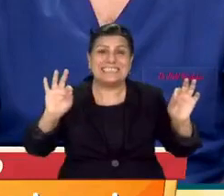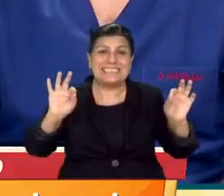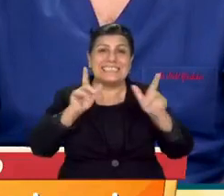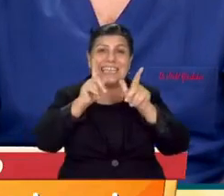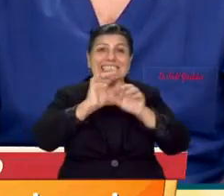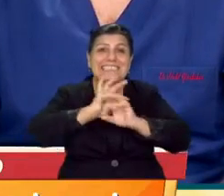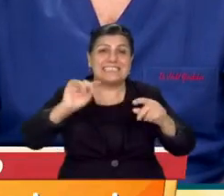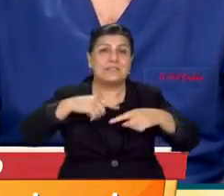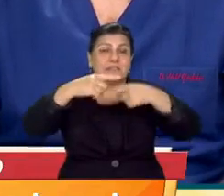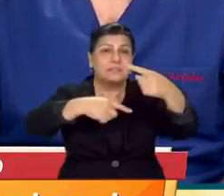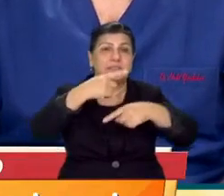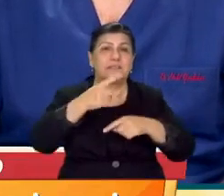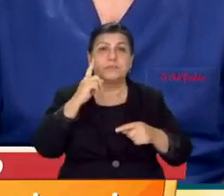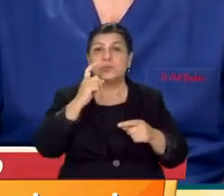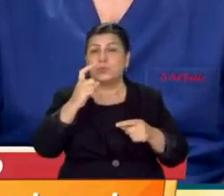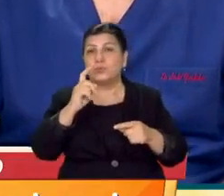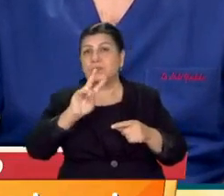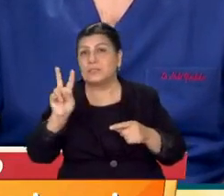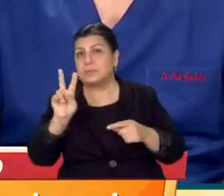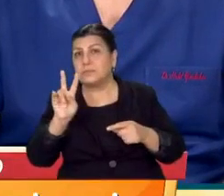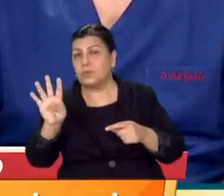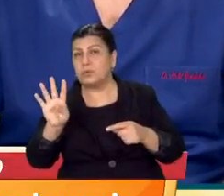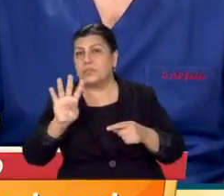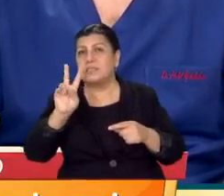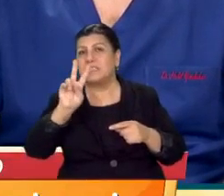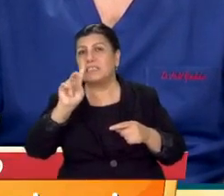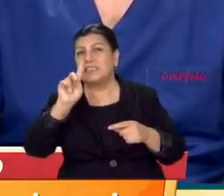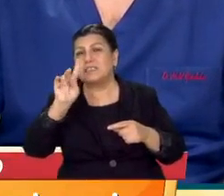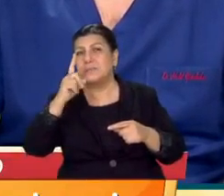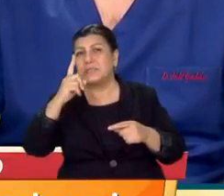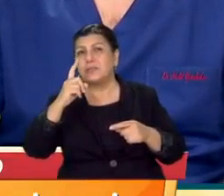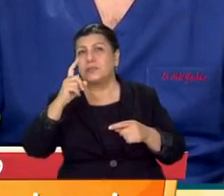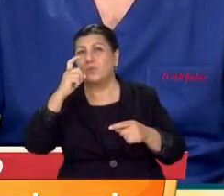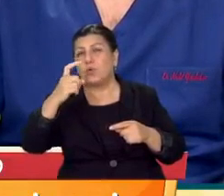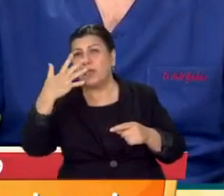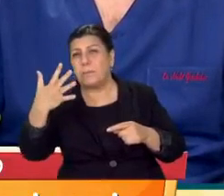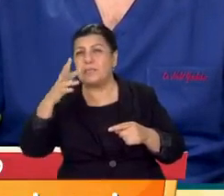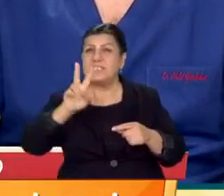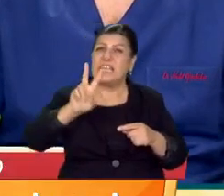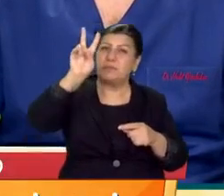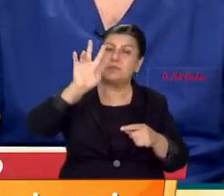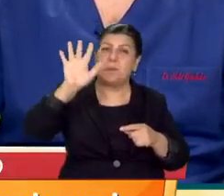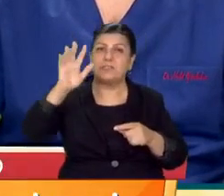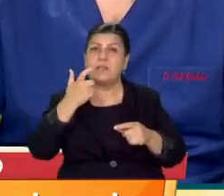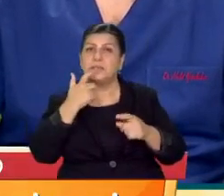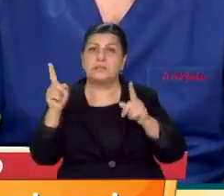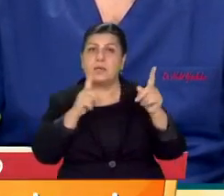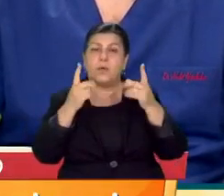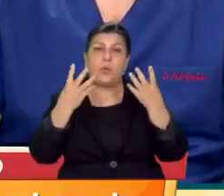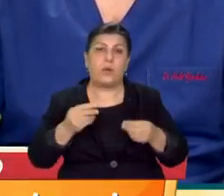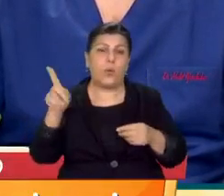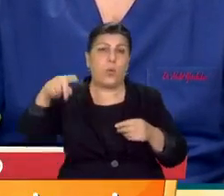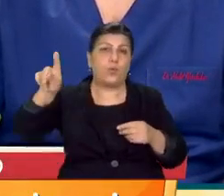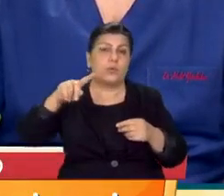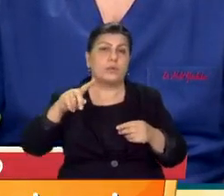dediğimiz Grup 1925 ve 45 yaş arası Doğanlar Yani bugün 95 ila 75 yaş arası olanlar